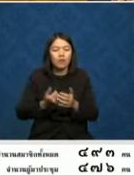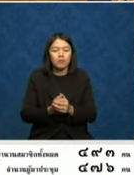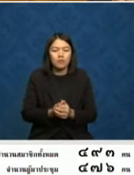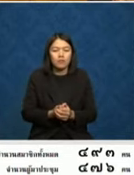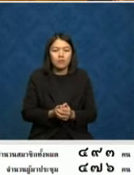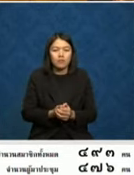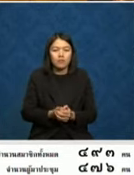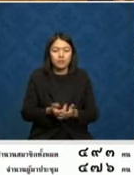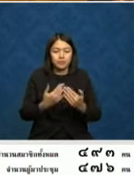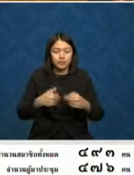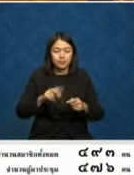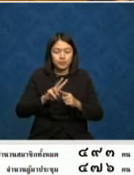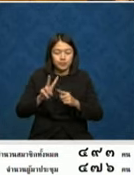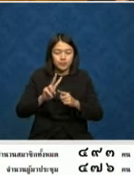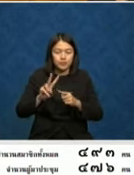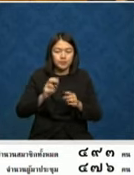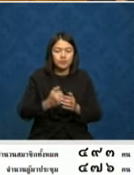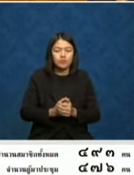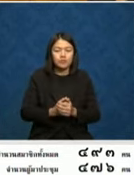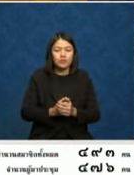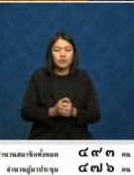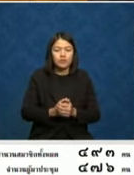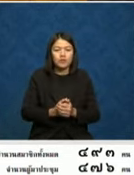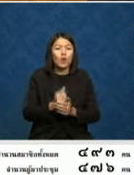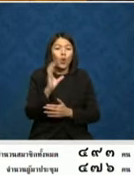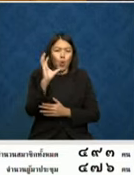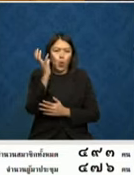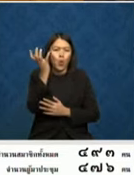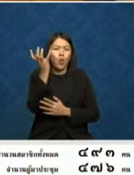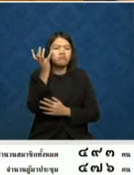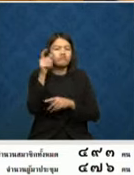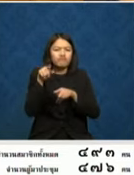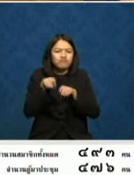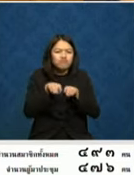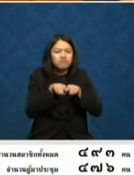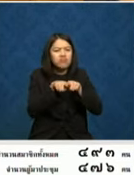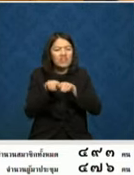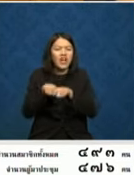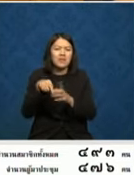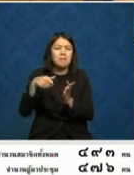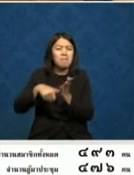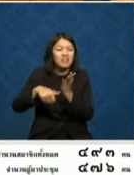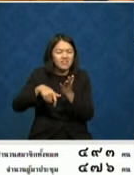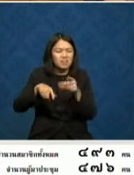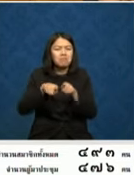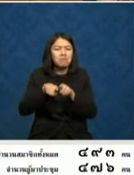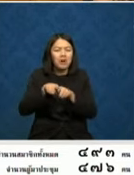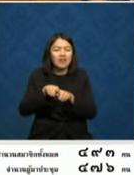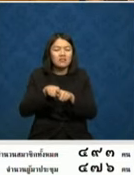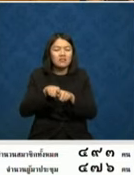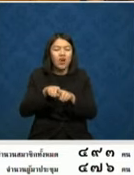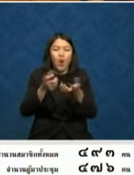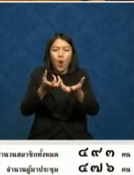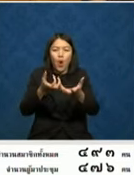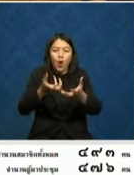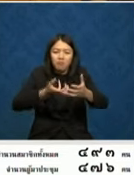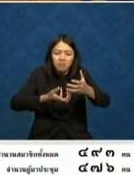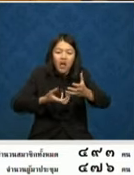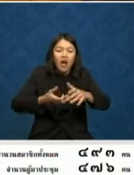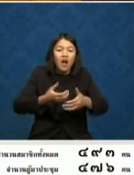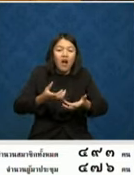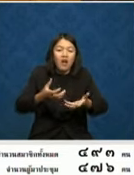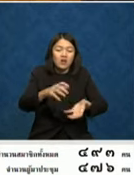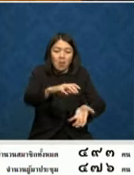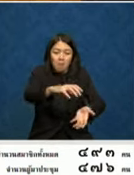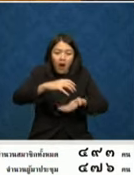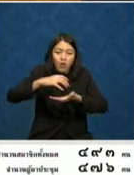แรกประเด็นที่สองครับมันเป็นเทรนด์ของโลกด้วยครับที่การจัดเก็บในลักษณะของภาษีศุลกากรเนี่ยจะมีการจั